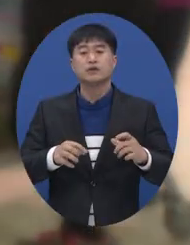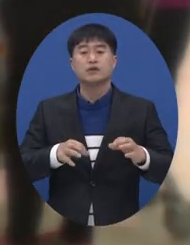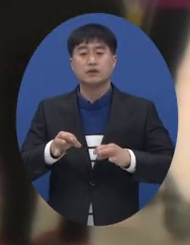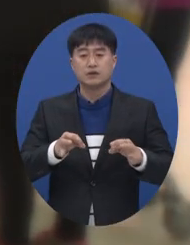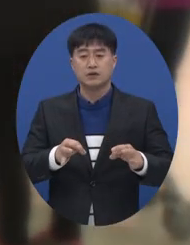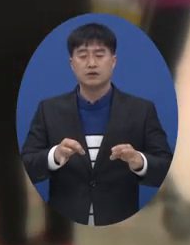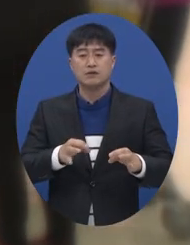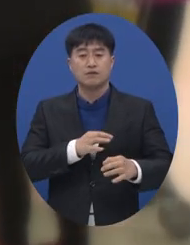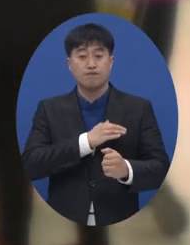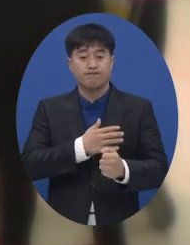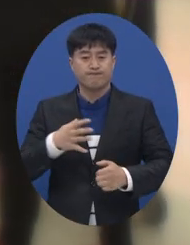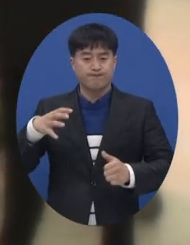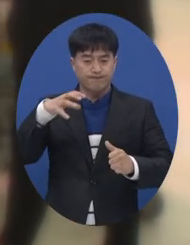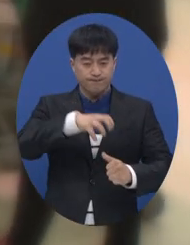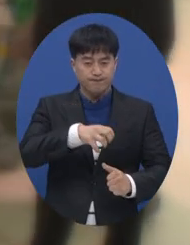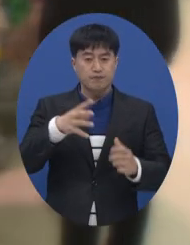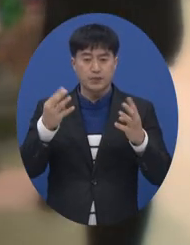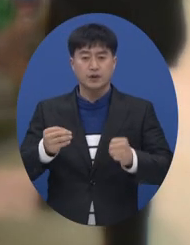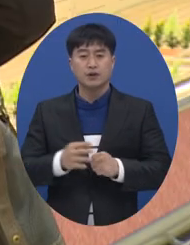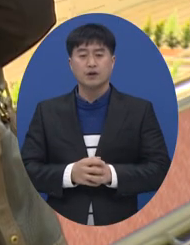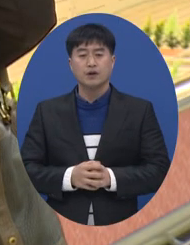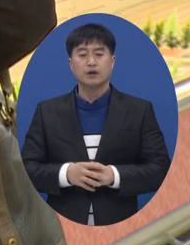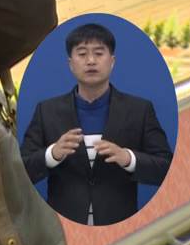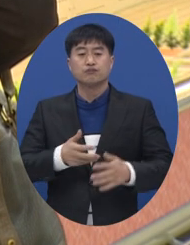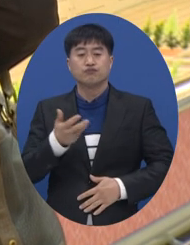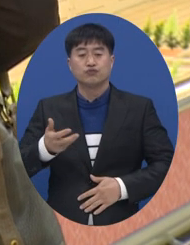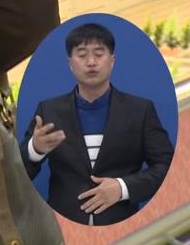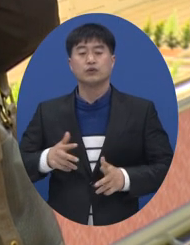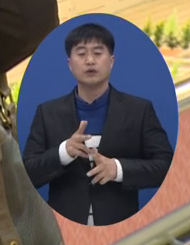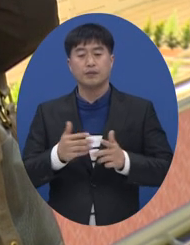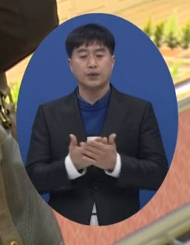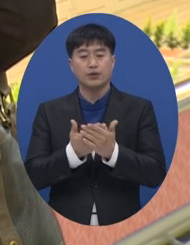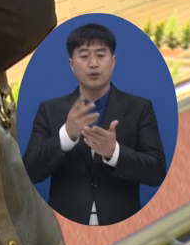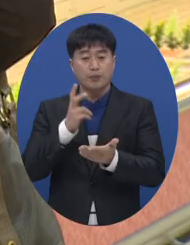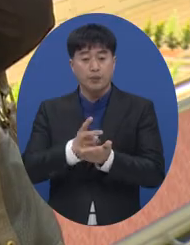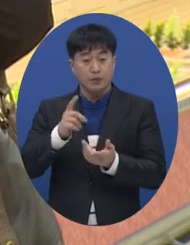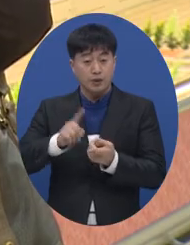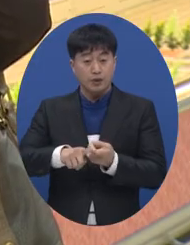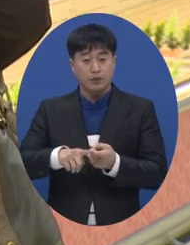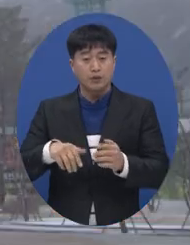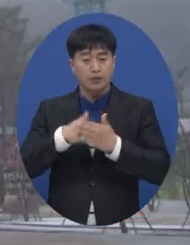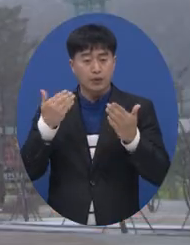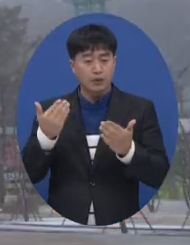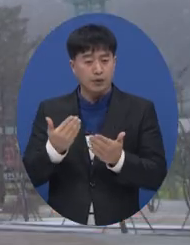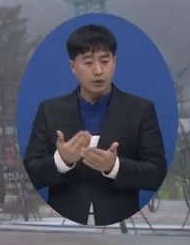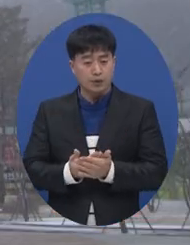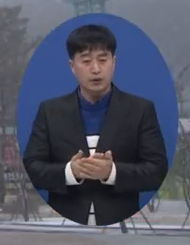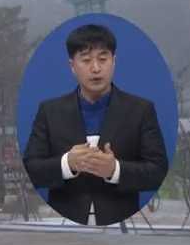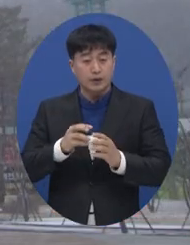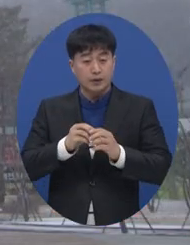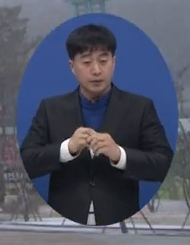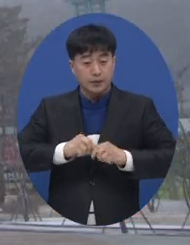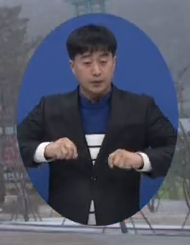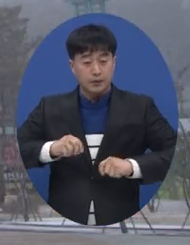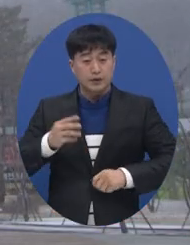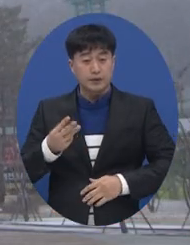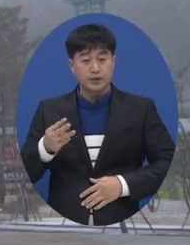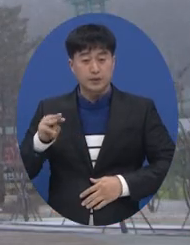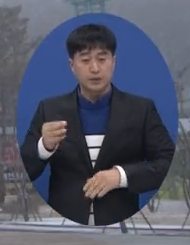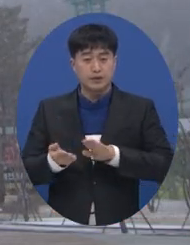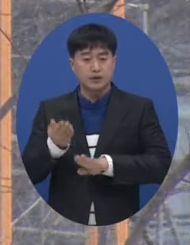일이 비일비재한 상황. 현행 유통산업발전법에 따르면 전체 면적 3,000제곱미터 이상 점포가 개설 등록할